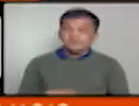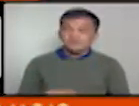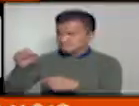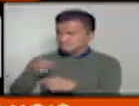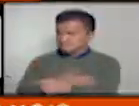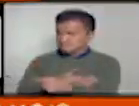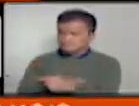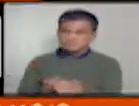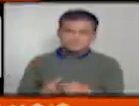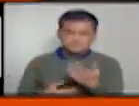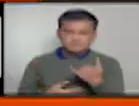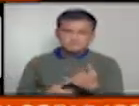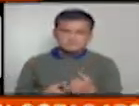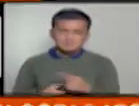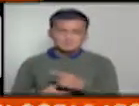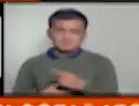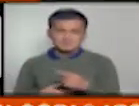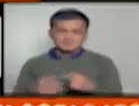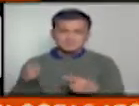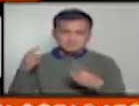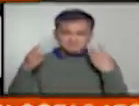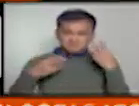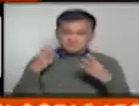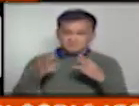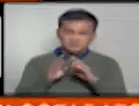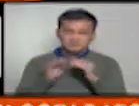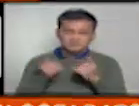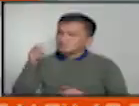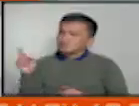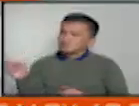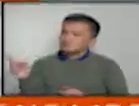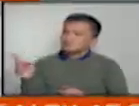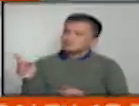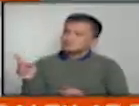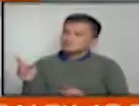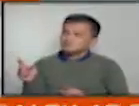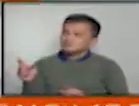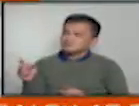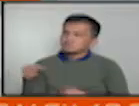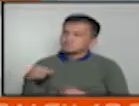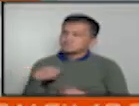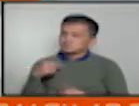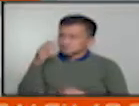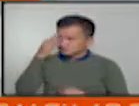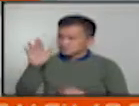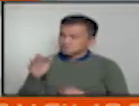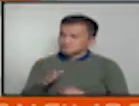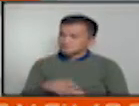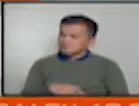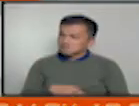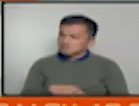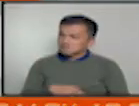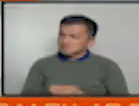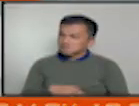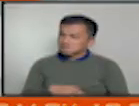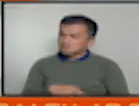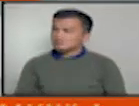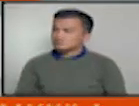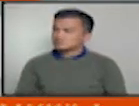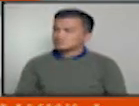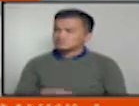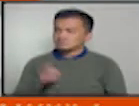niya po. At bakit daw sila nagwawala sa loob ng barangay hall, sir? Hindi ko po alam sa kanya, biglang pumasok na lang po